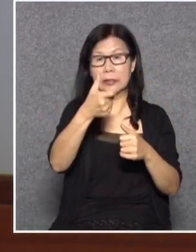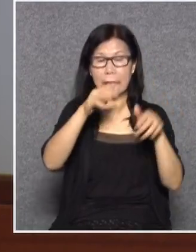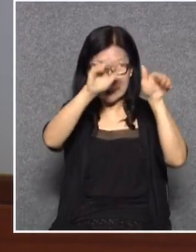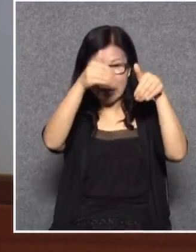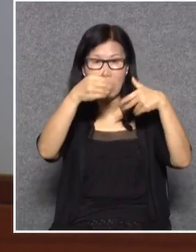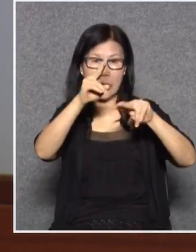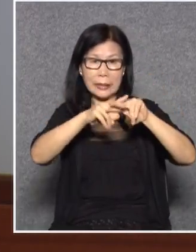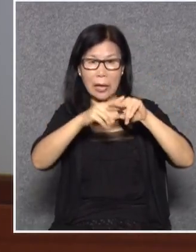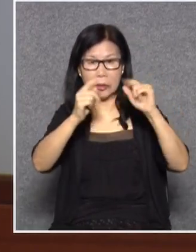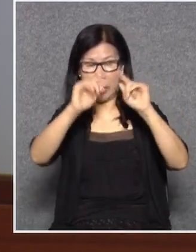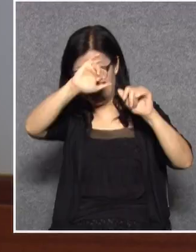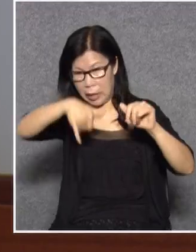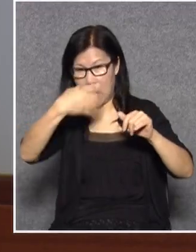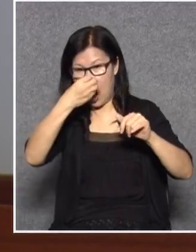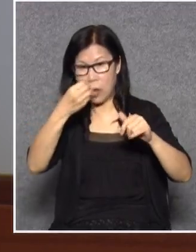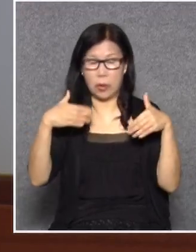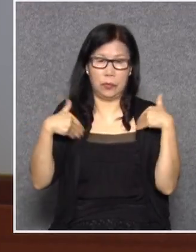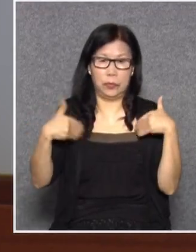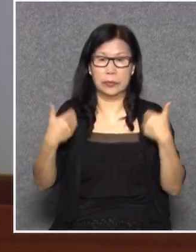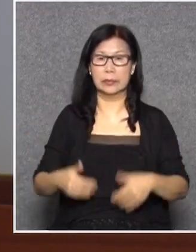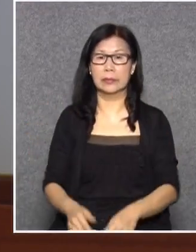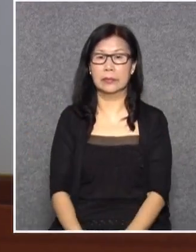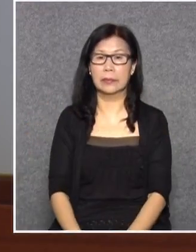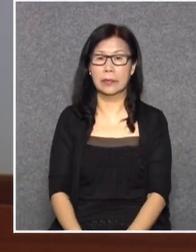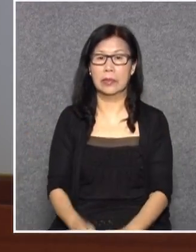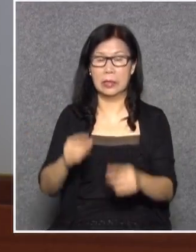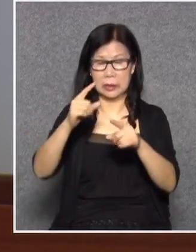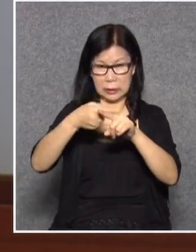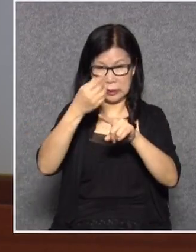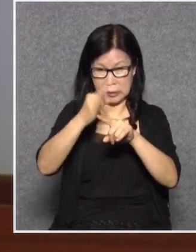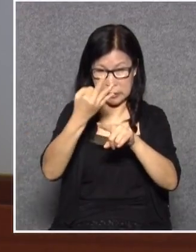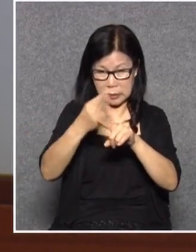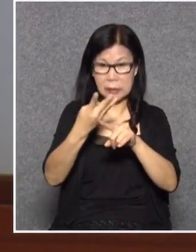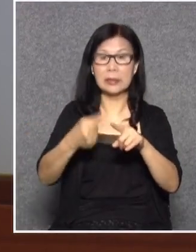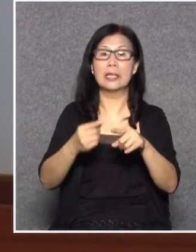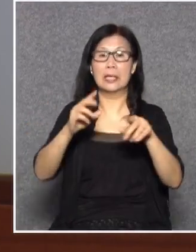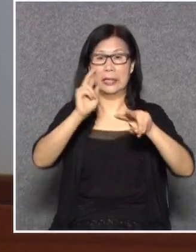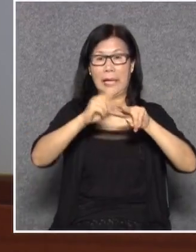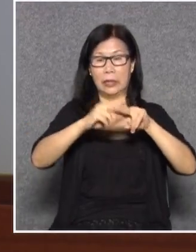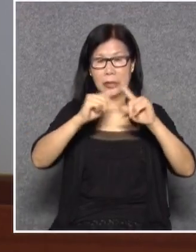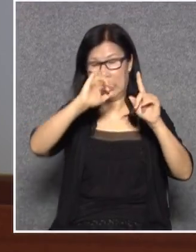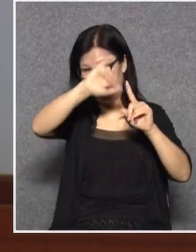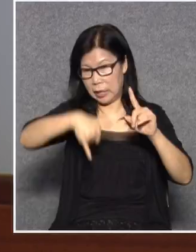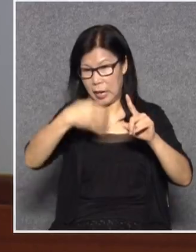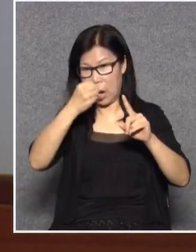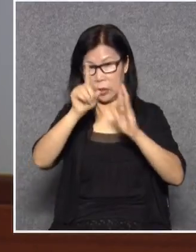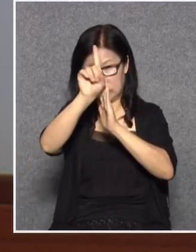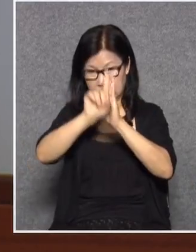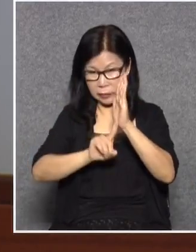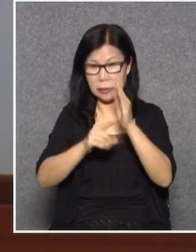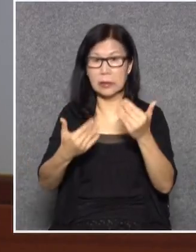陸旅客來香港。雖然這幾個月大陸的旅客人次呢是有下降的趨勢，但無